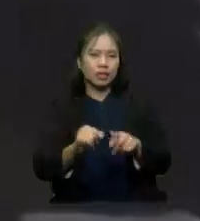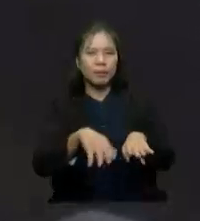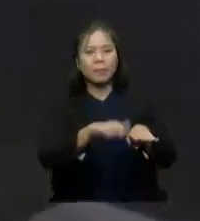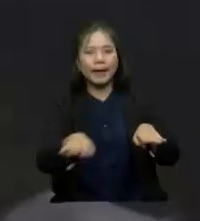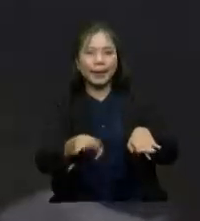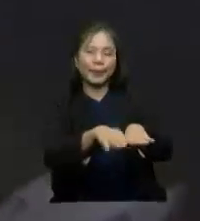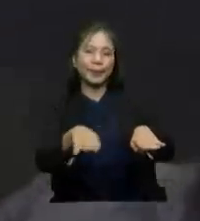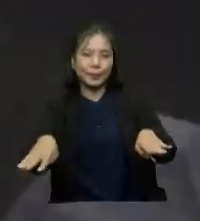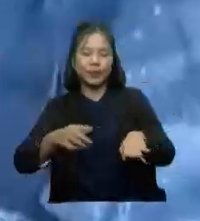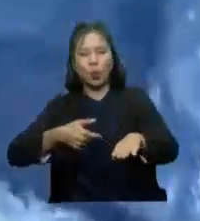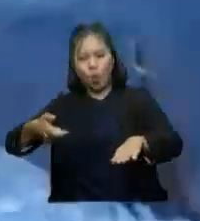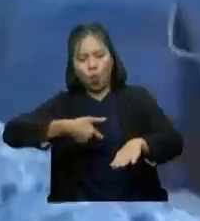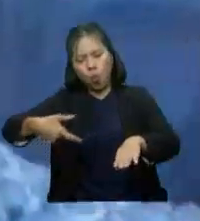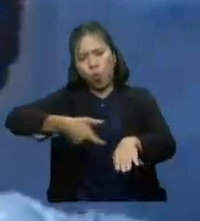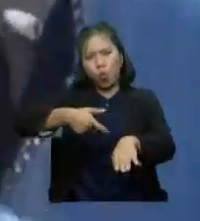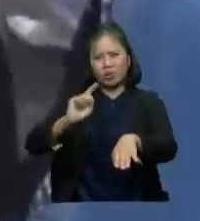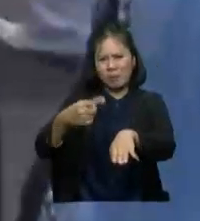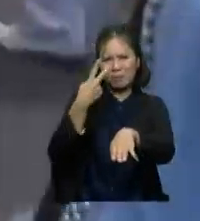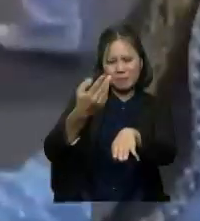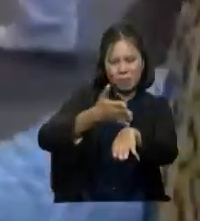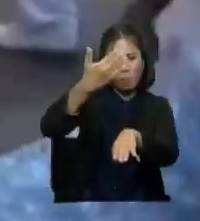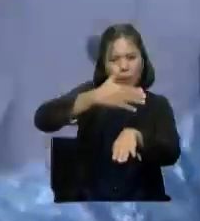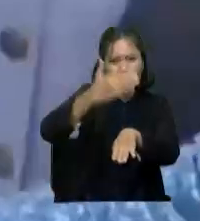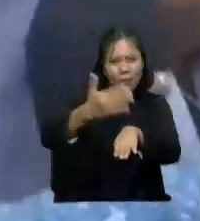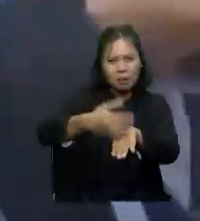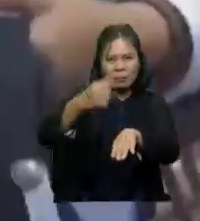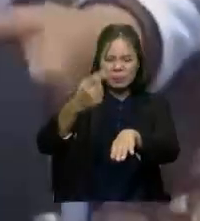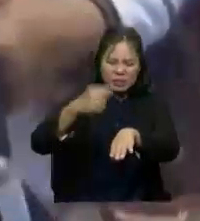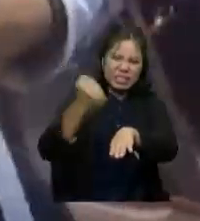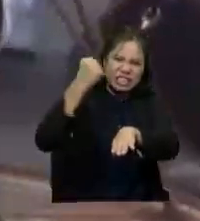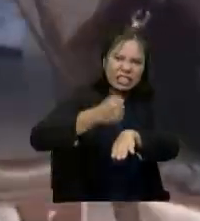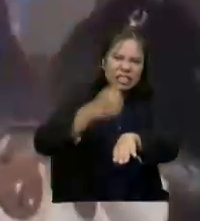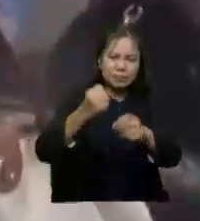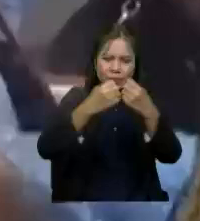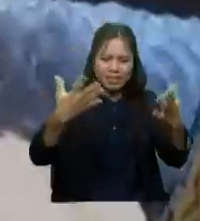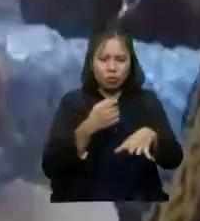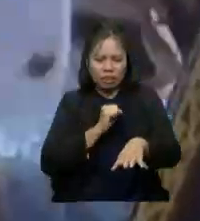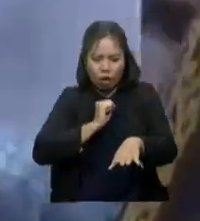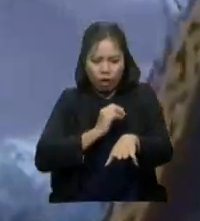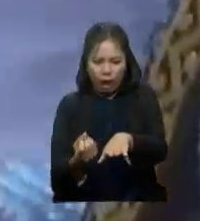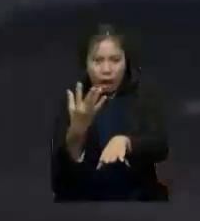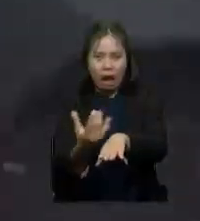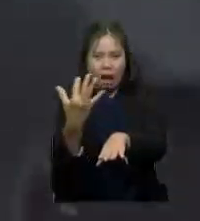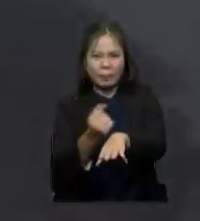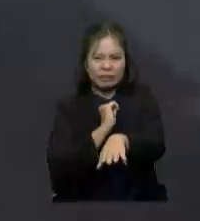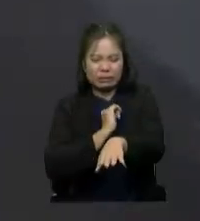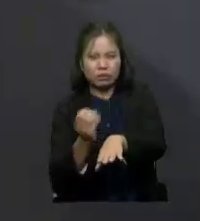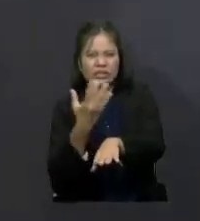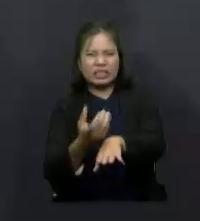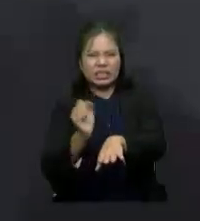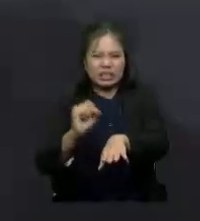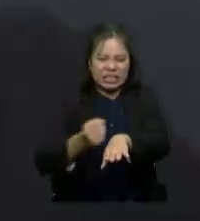jalan raya Desa Talang 4. Kaca depan mobil terpaksa dipecahkan agar api tidak menyebar. Mobil terbakar saat